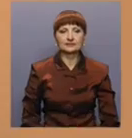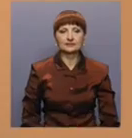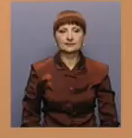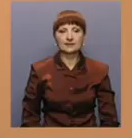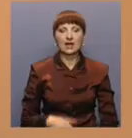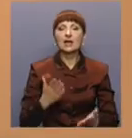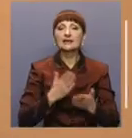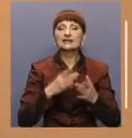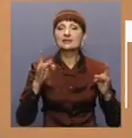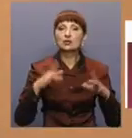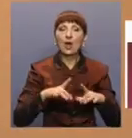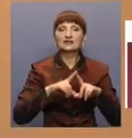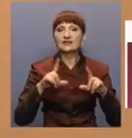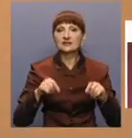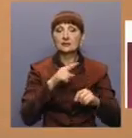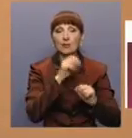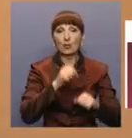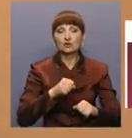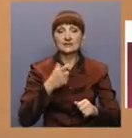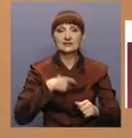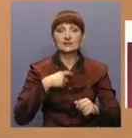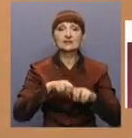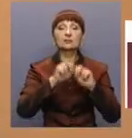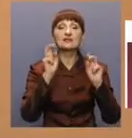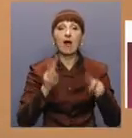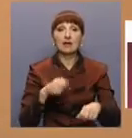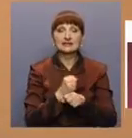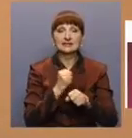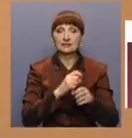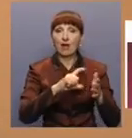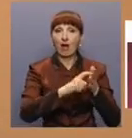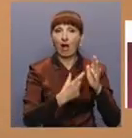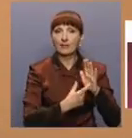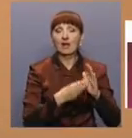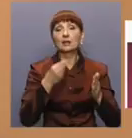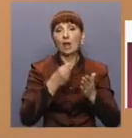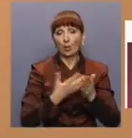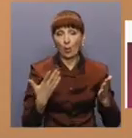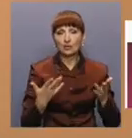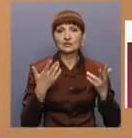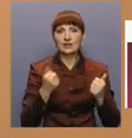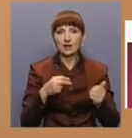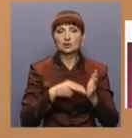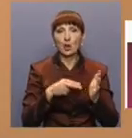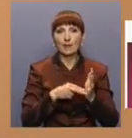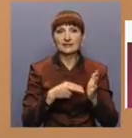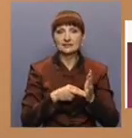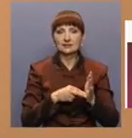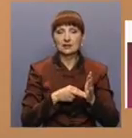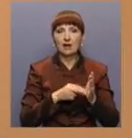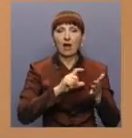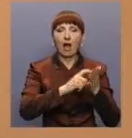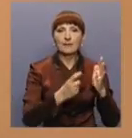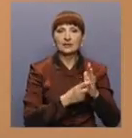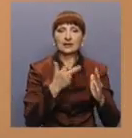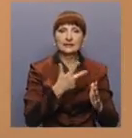Есть заведения, которые могут поставить себе какие-то специализированные кабины. Ну, конечно, это дороже, потому что стоимость такой кабины составляет там,